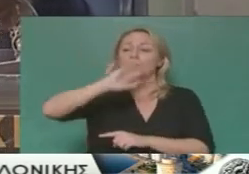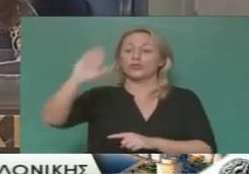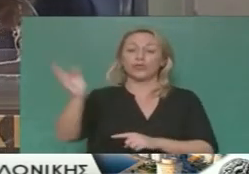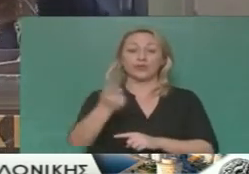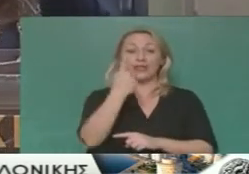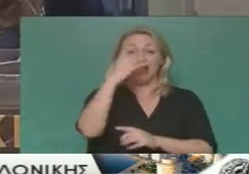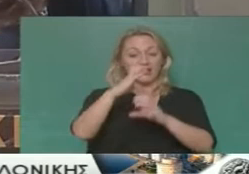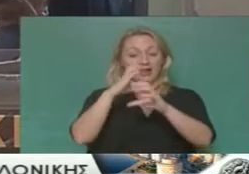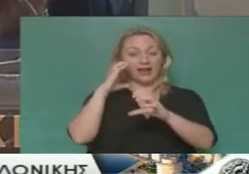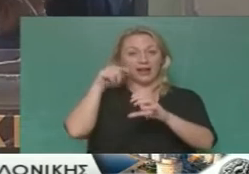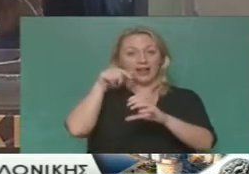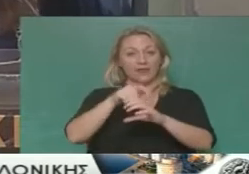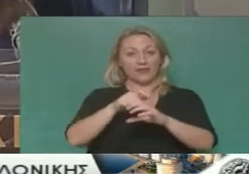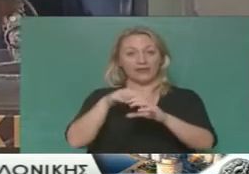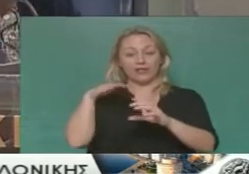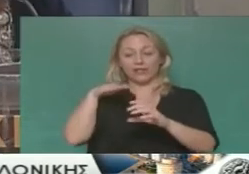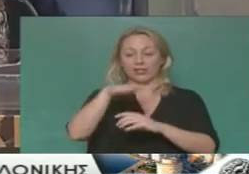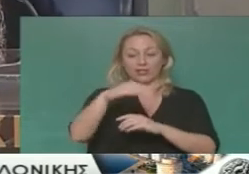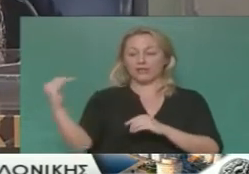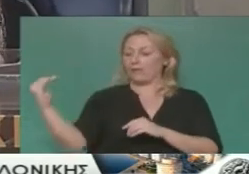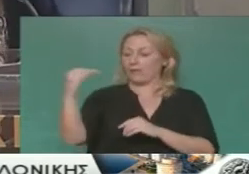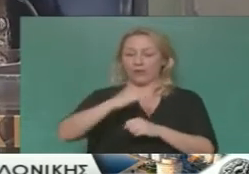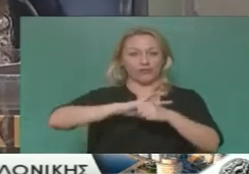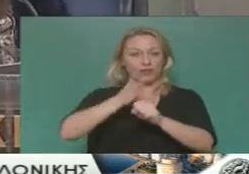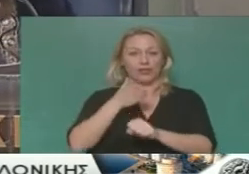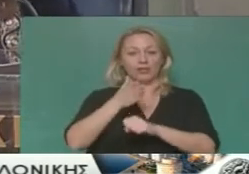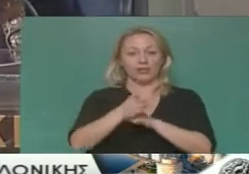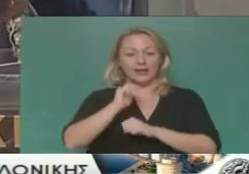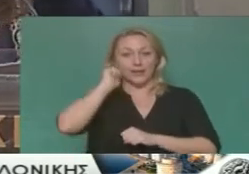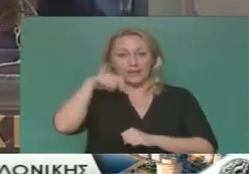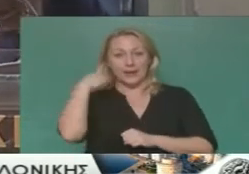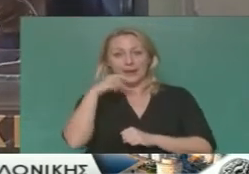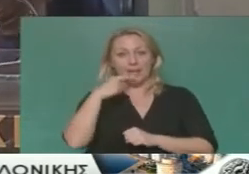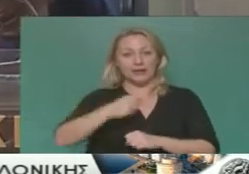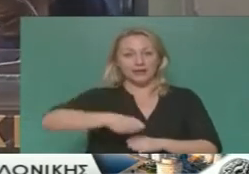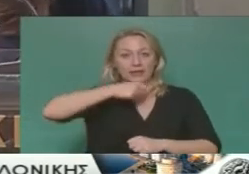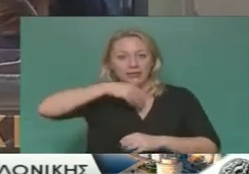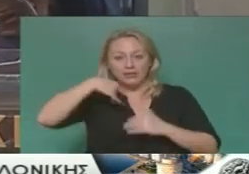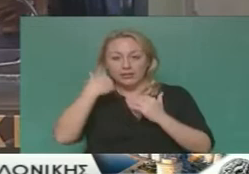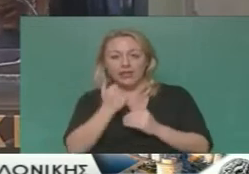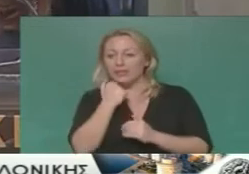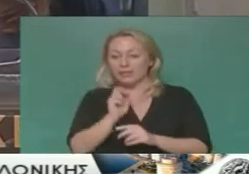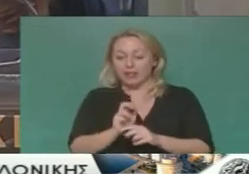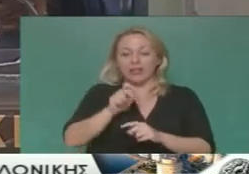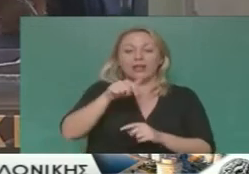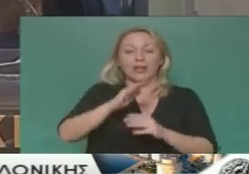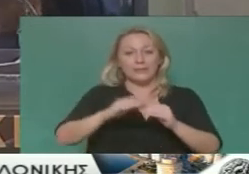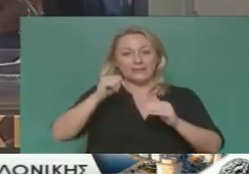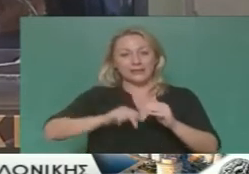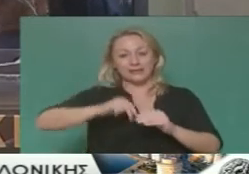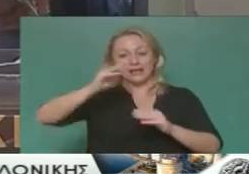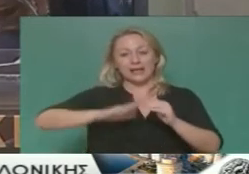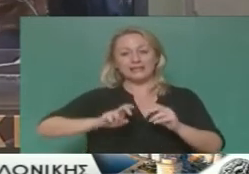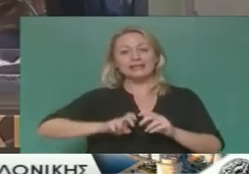ένα λεωφορείο έρχεται μετά το άλλο γεμάτο. Οι γονείς μας που γέρασαν δυσκολεύονται να ανεβούν το ψηλό